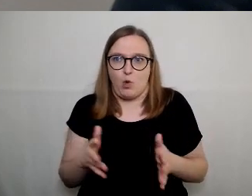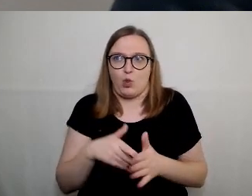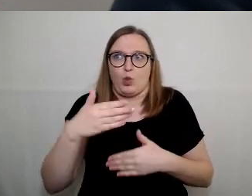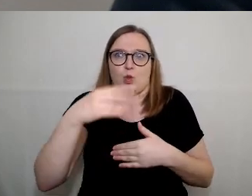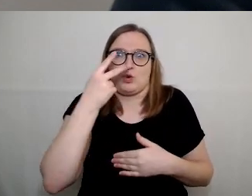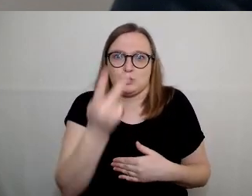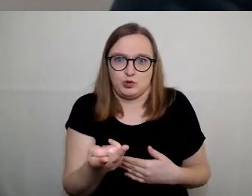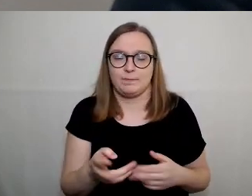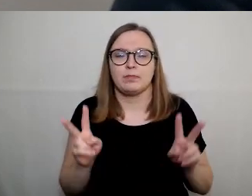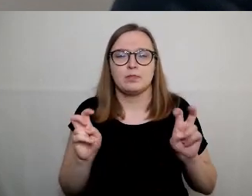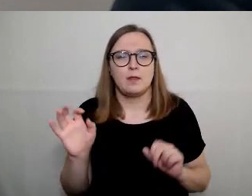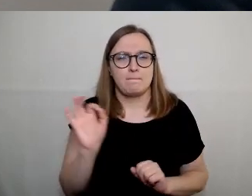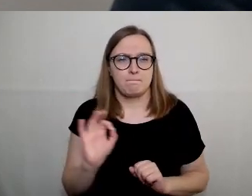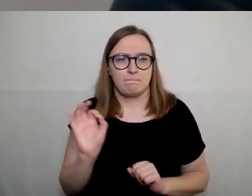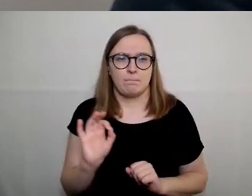Apie kažkokias, sakykime,